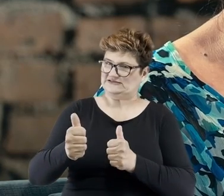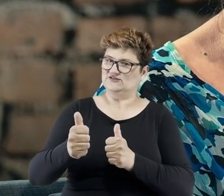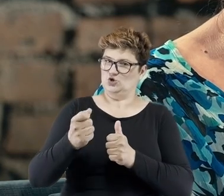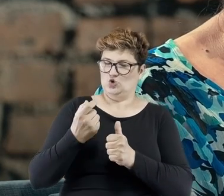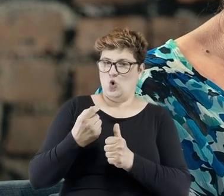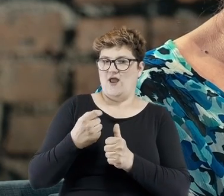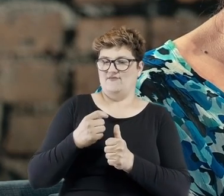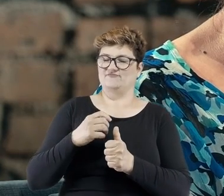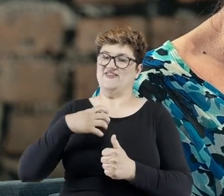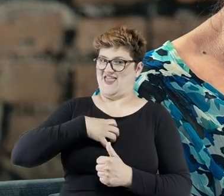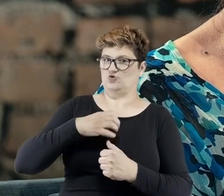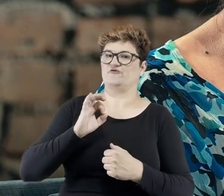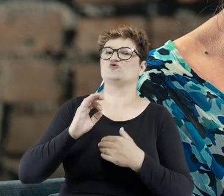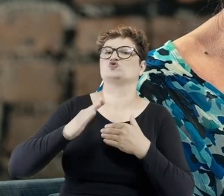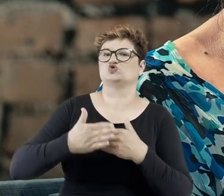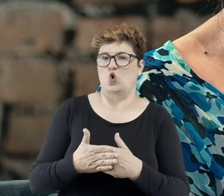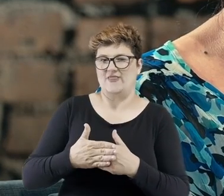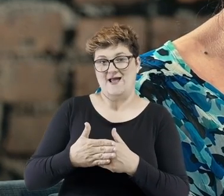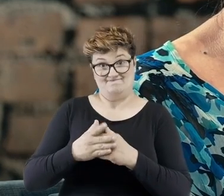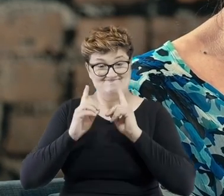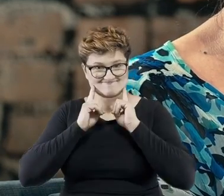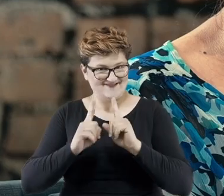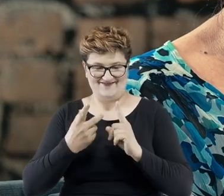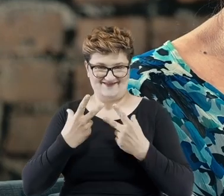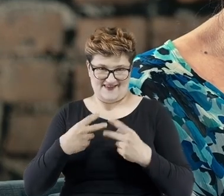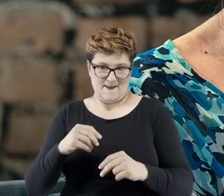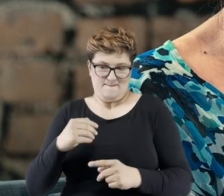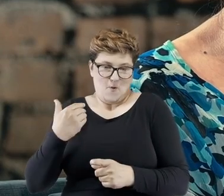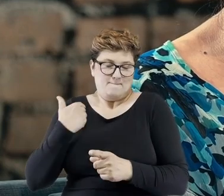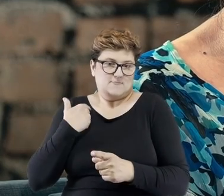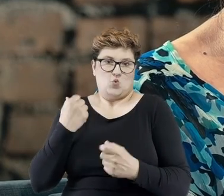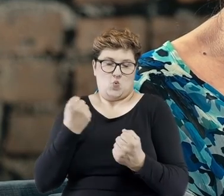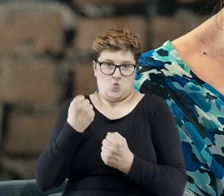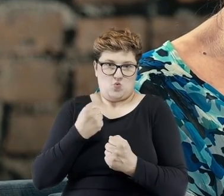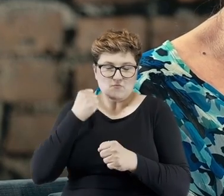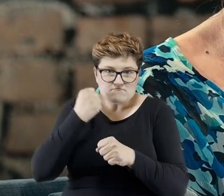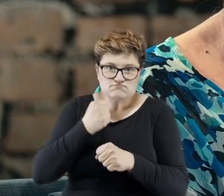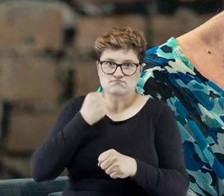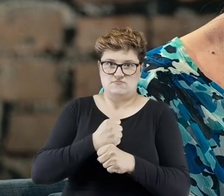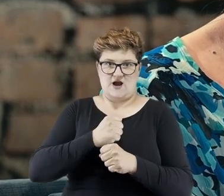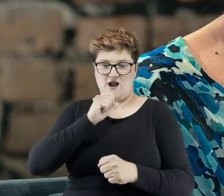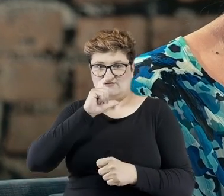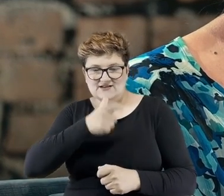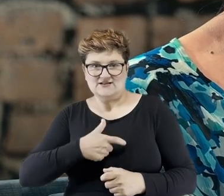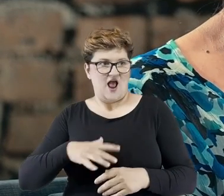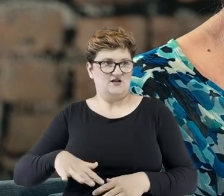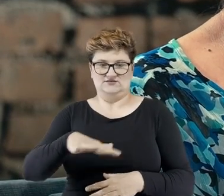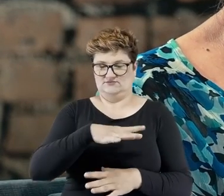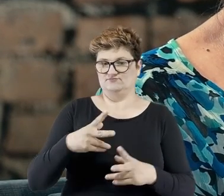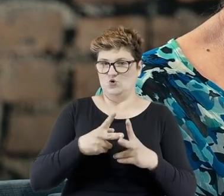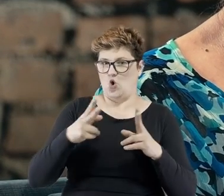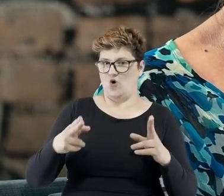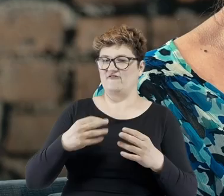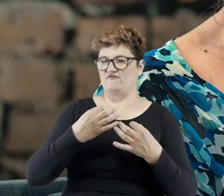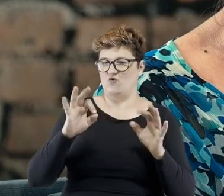cieniu jako żona dyrektora, co by nie do końca odpowiada prawdzie, ponieważ ona miała bardzo dużo do roboty w tym Gdańsku w